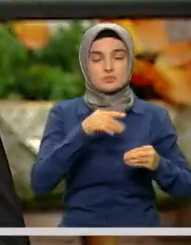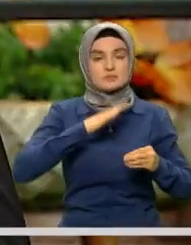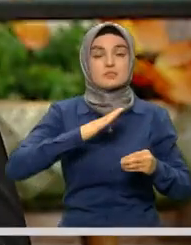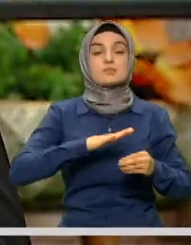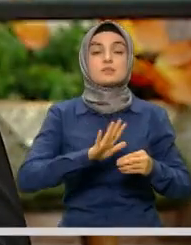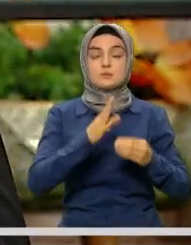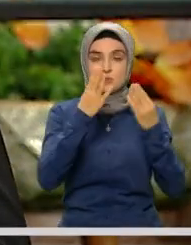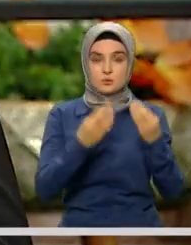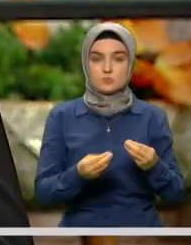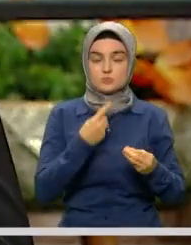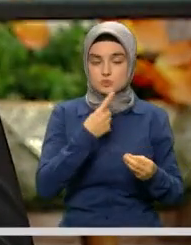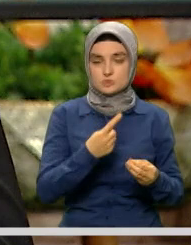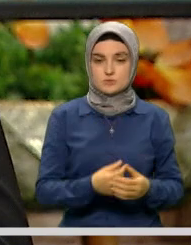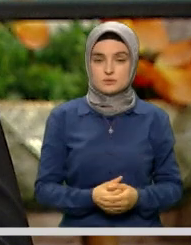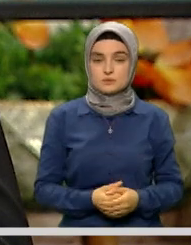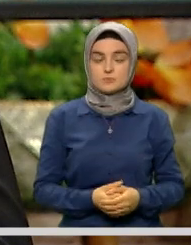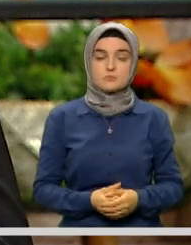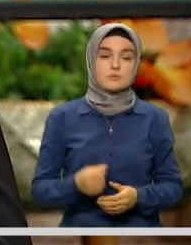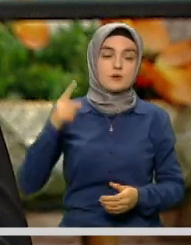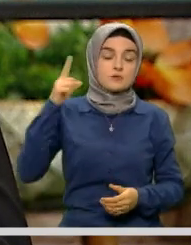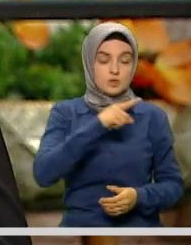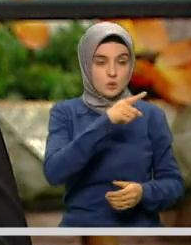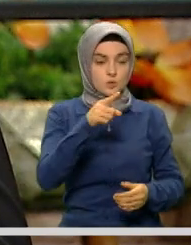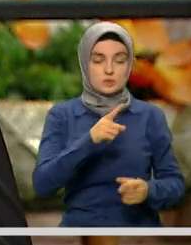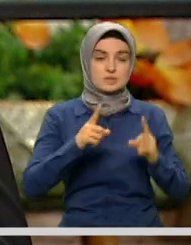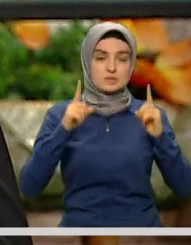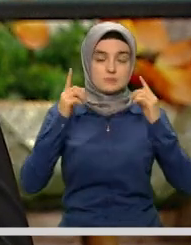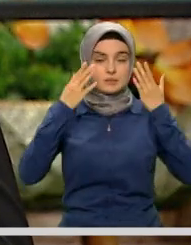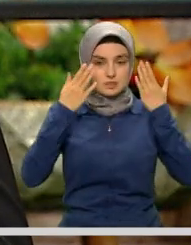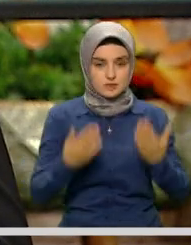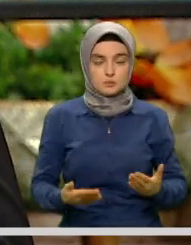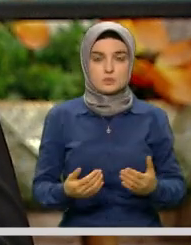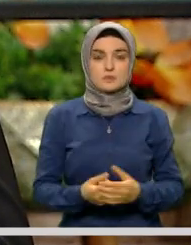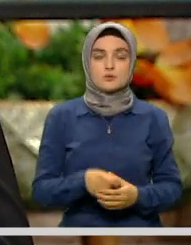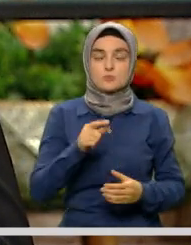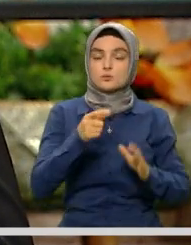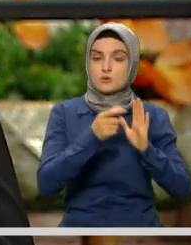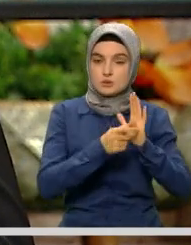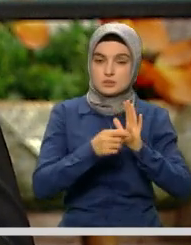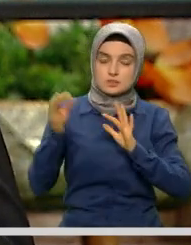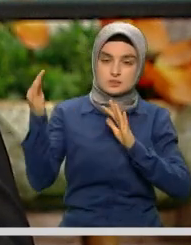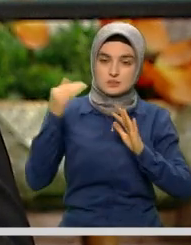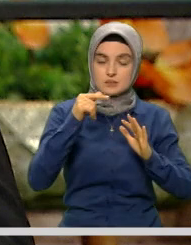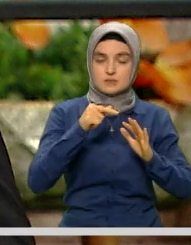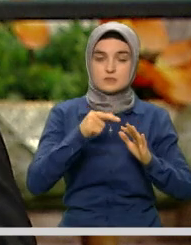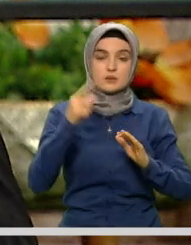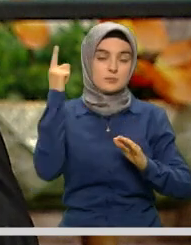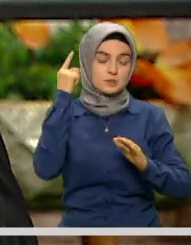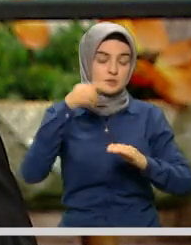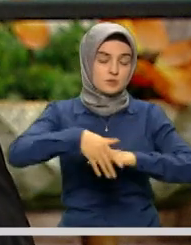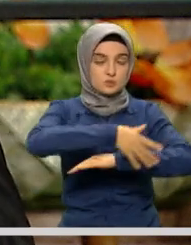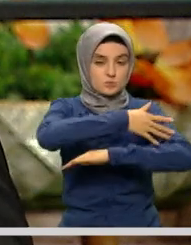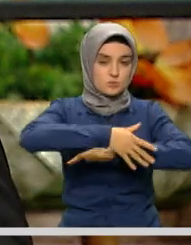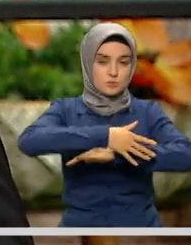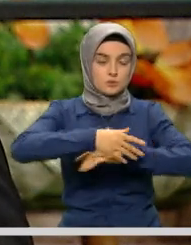suresi ayet-i kerimesinde. Ve Allah diyor onların tevbelerini kabul etti. Tabi bu ayet-i kerime indiğinde Medine sokaklarında sahabeler